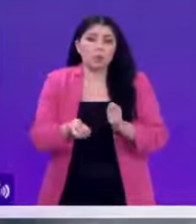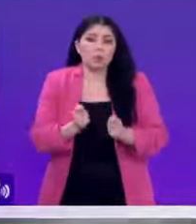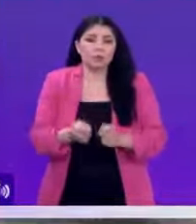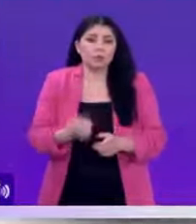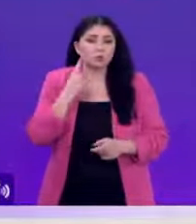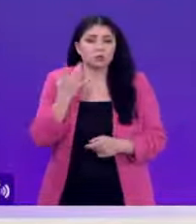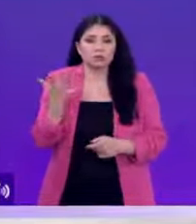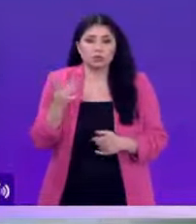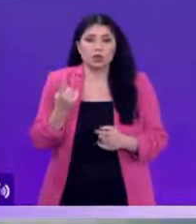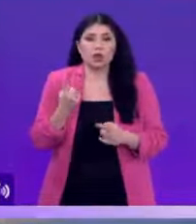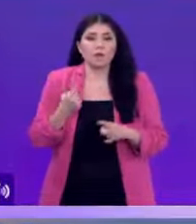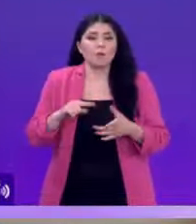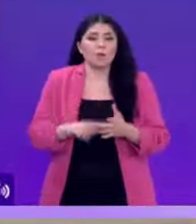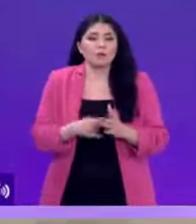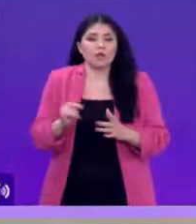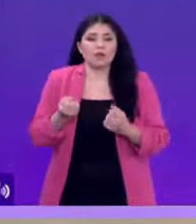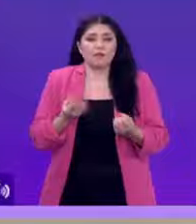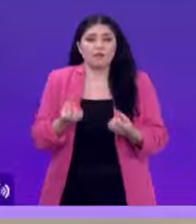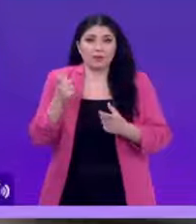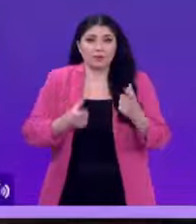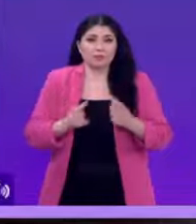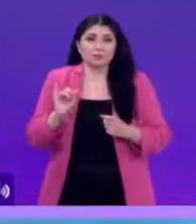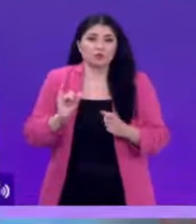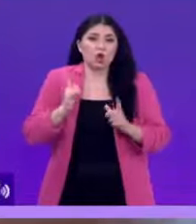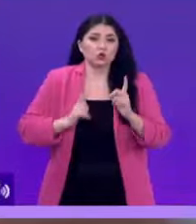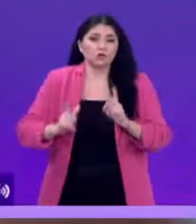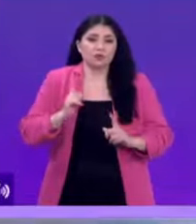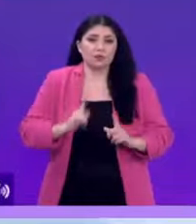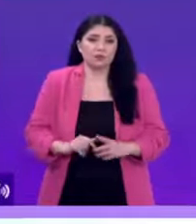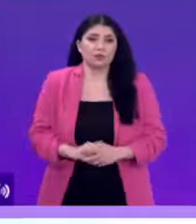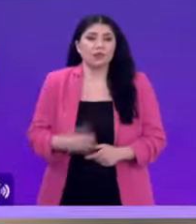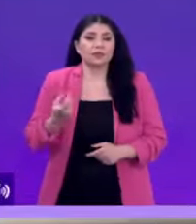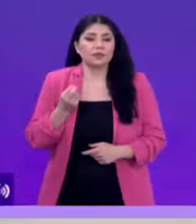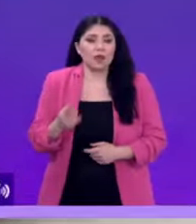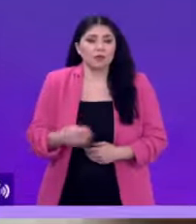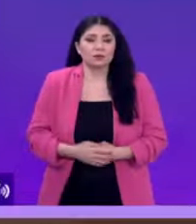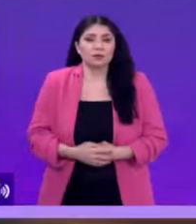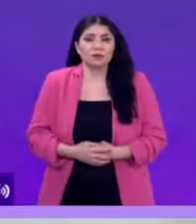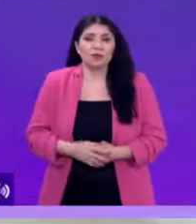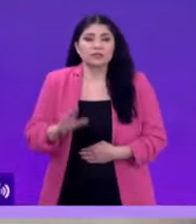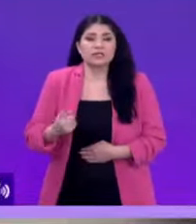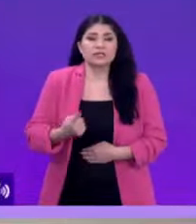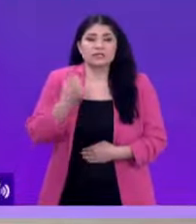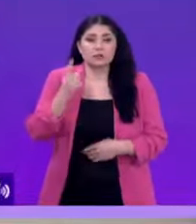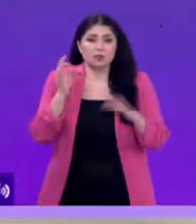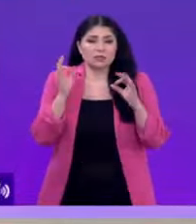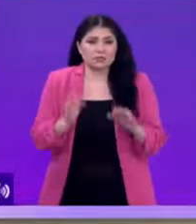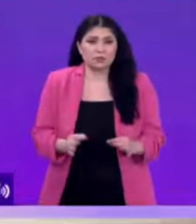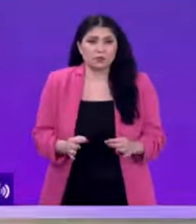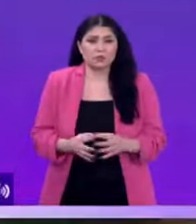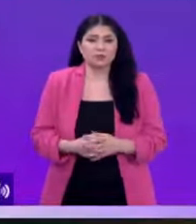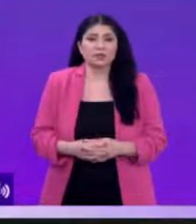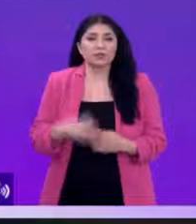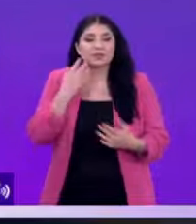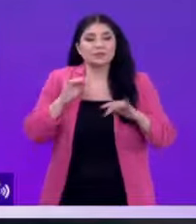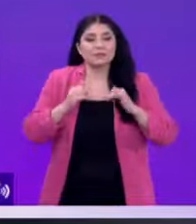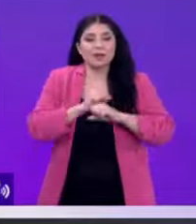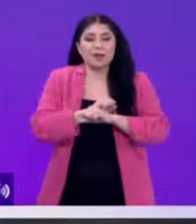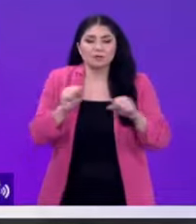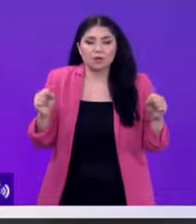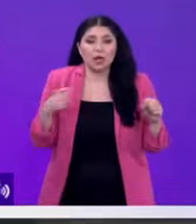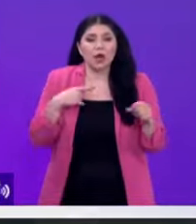avem aceste detalii despre răniți, însă aceasta este singura certitudine, că în momentul exploziei erau și